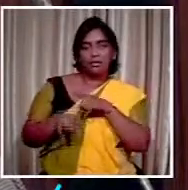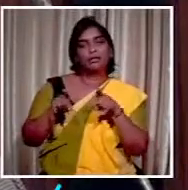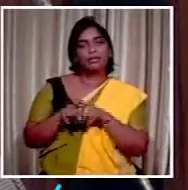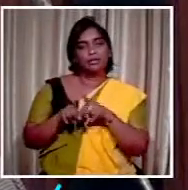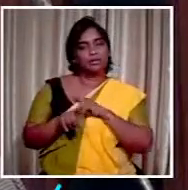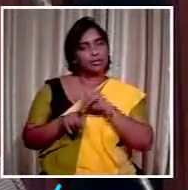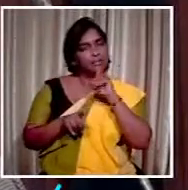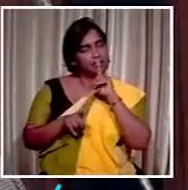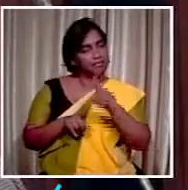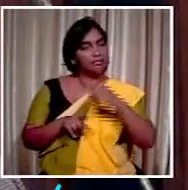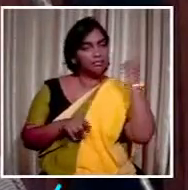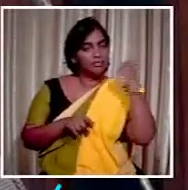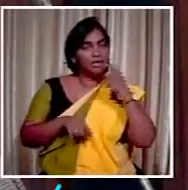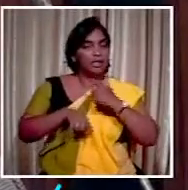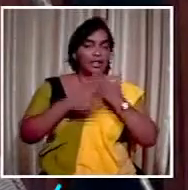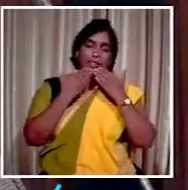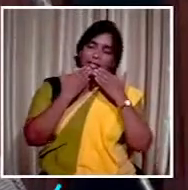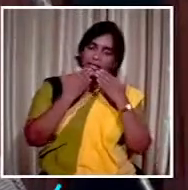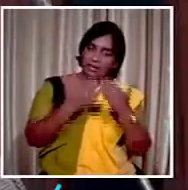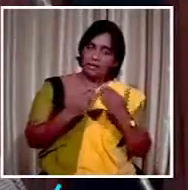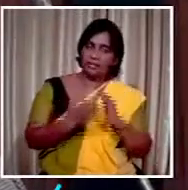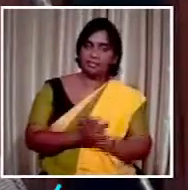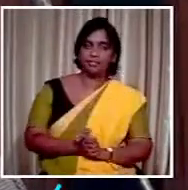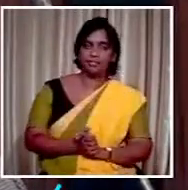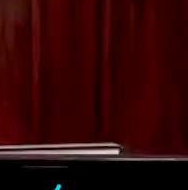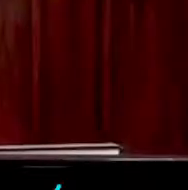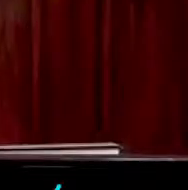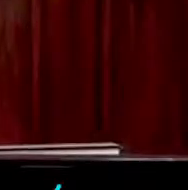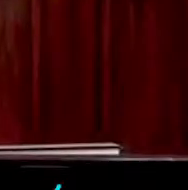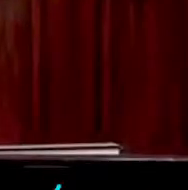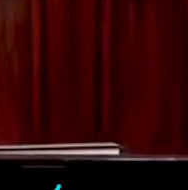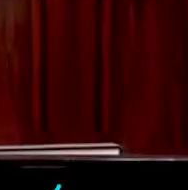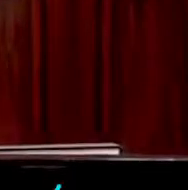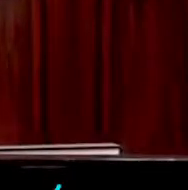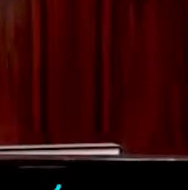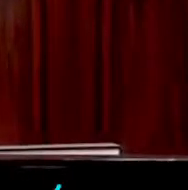සිහිපත් කරමින් ඔබතුමාට ස්තුතිවන්ත වෙනවා බොහොම ස්තුතියි ගරු මැතිතුමනි මීළඟට ගරු ජගත්